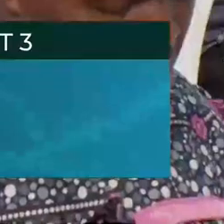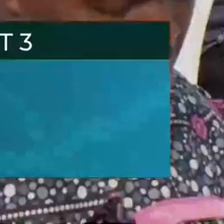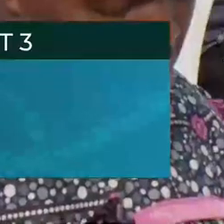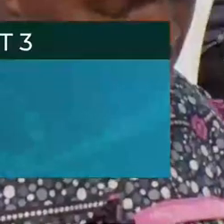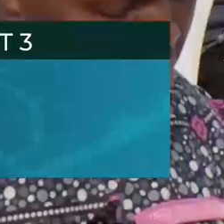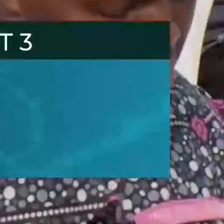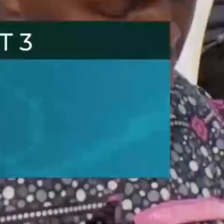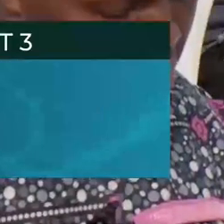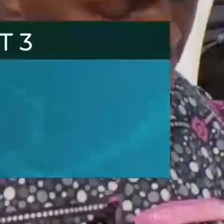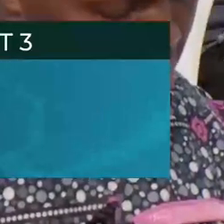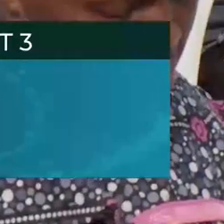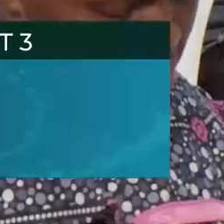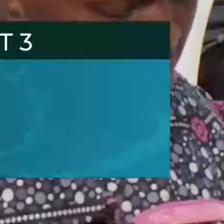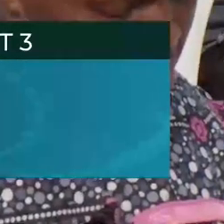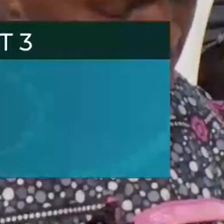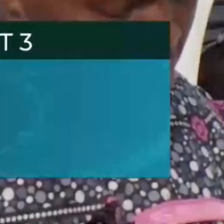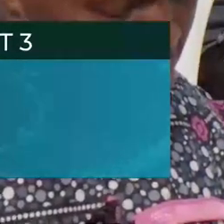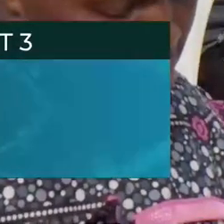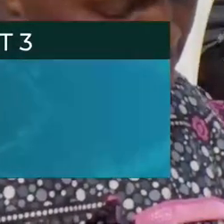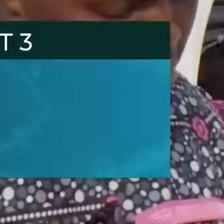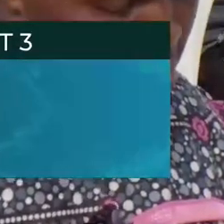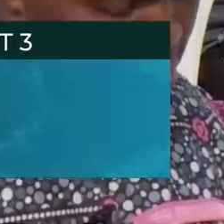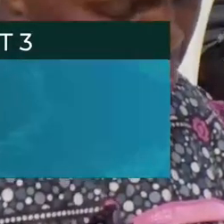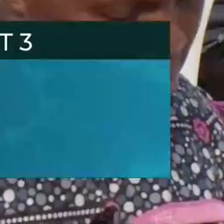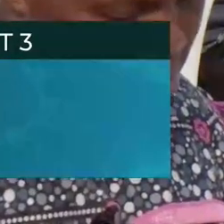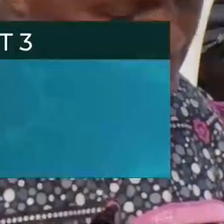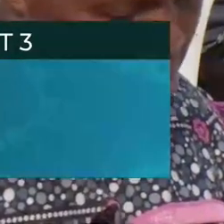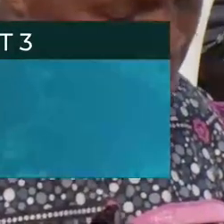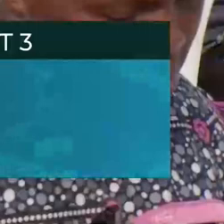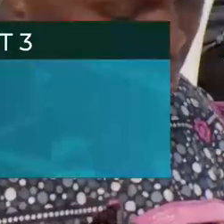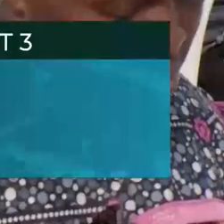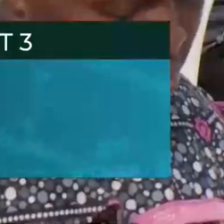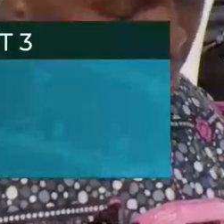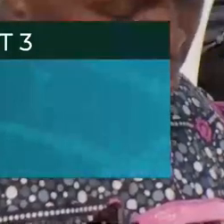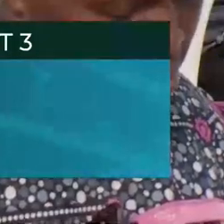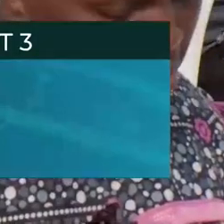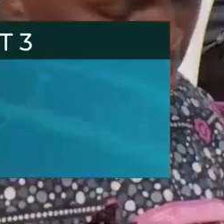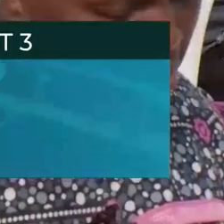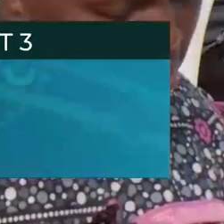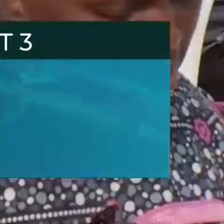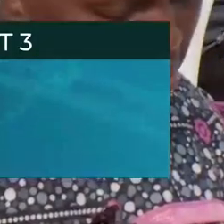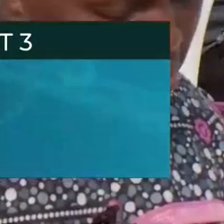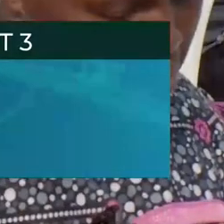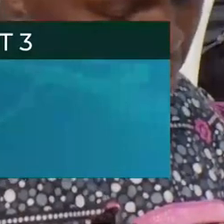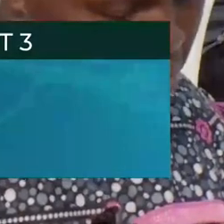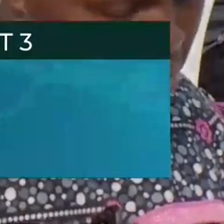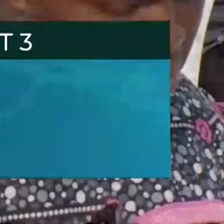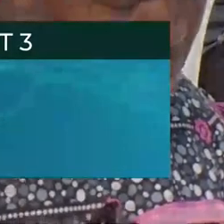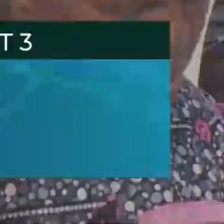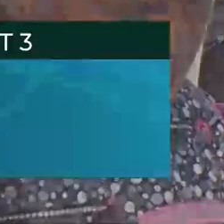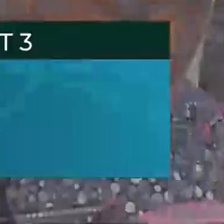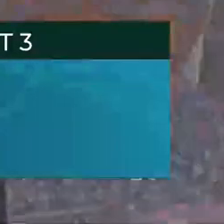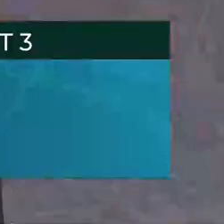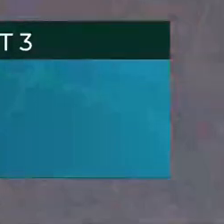un traîneau aigu tout neuf, garni de pointes. Je ferai de toi a new instrument, un